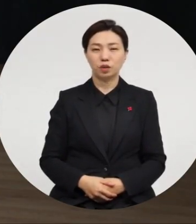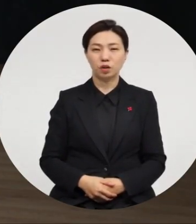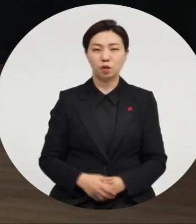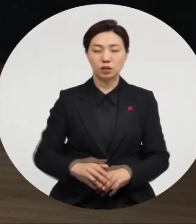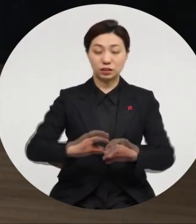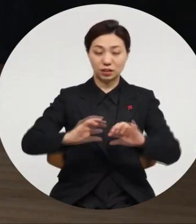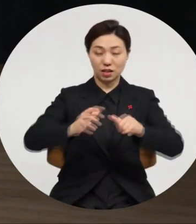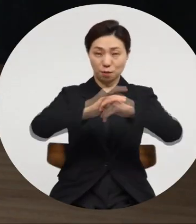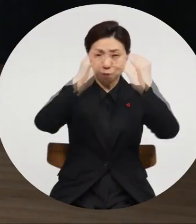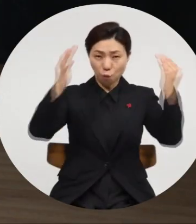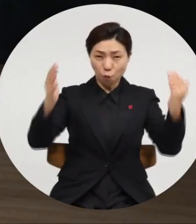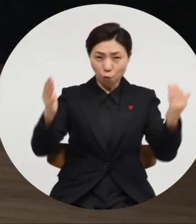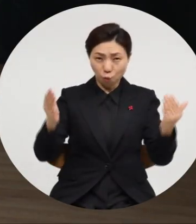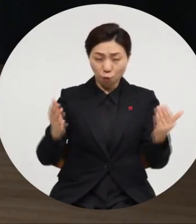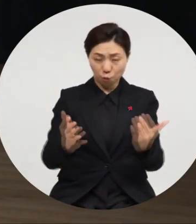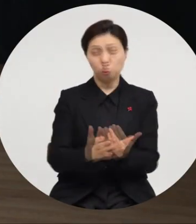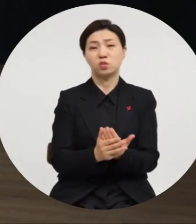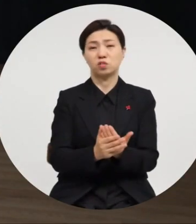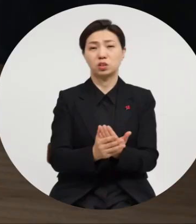천하 만물이